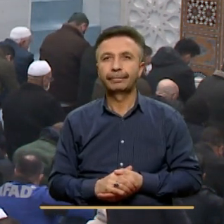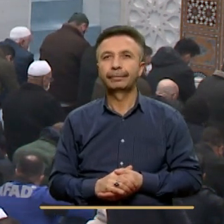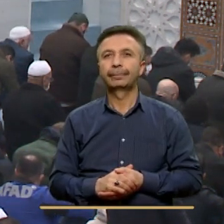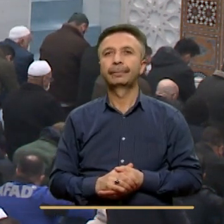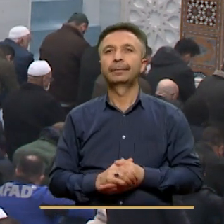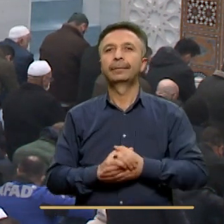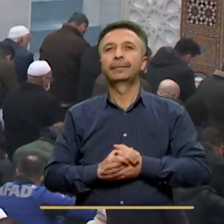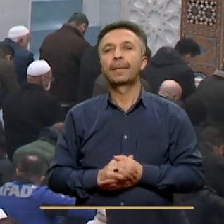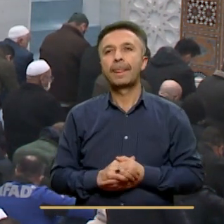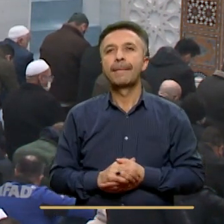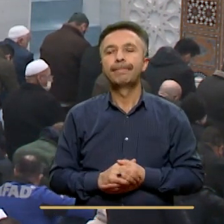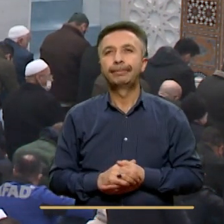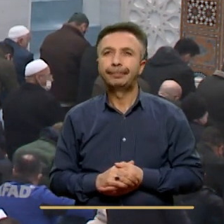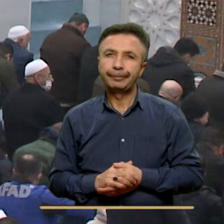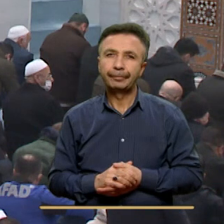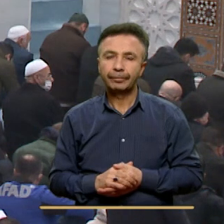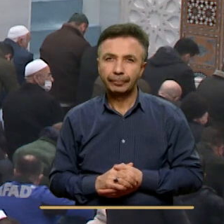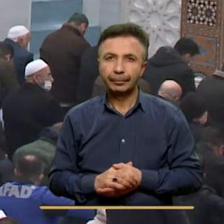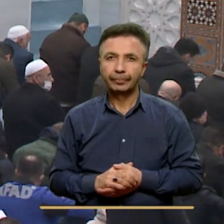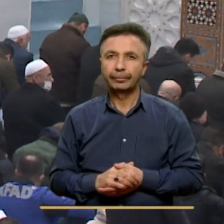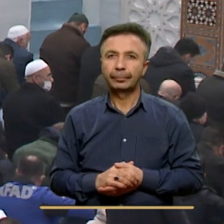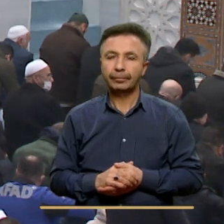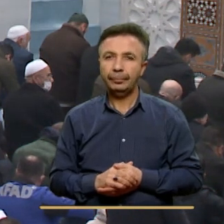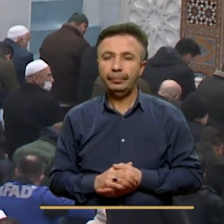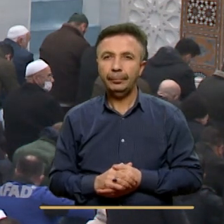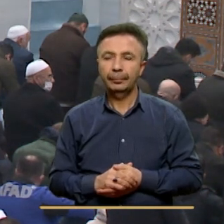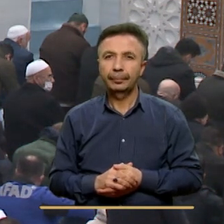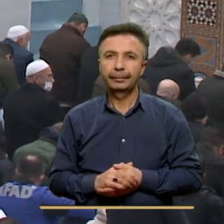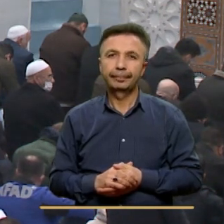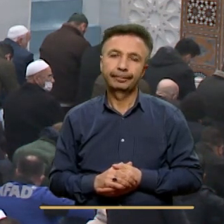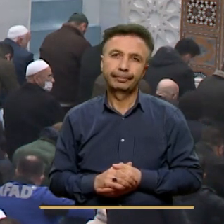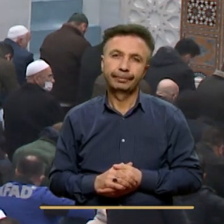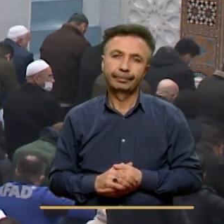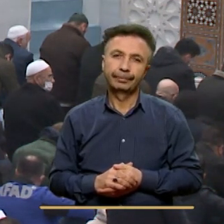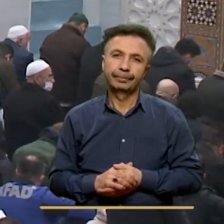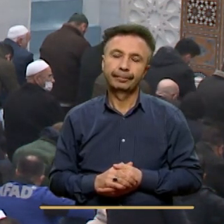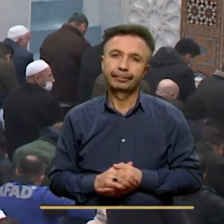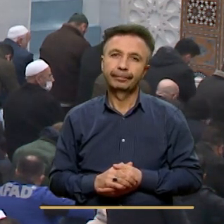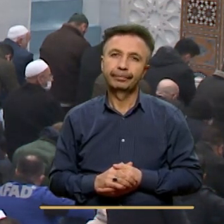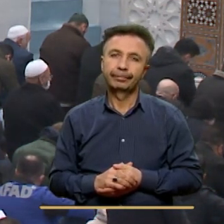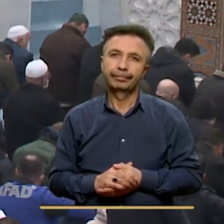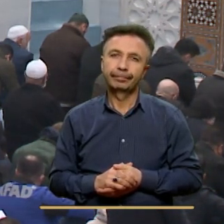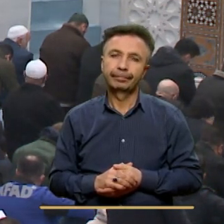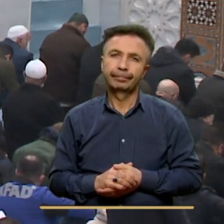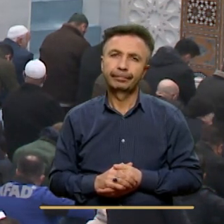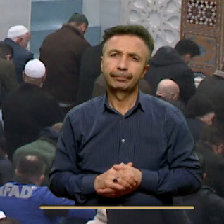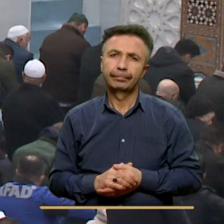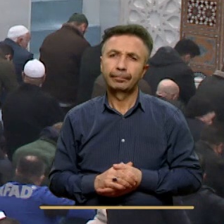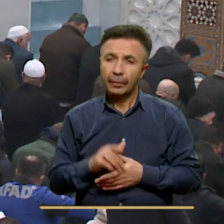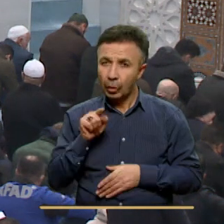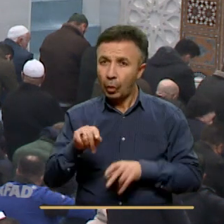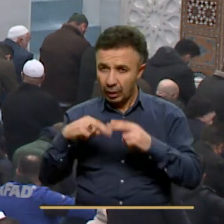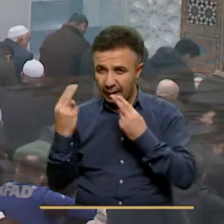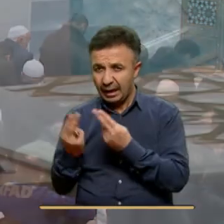yevmel kıyame min indi rabbihi hatta yus'ala an hamsin. O kıyamet